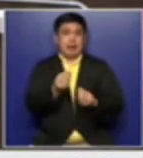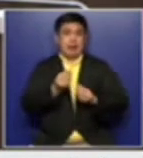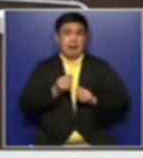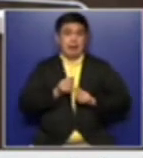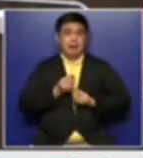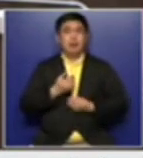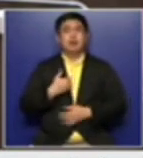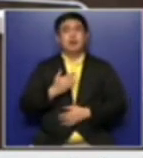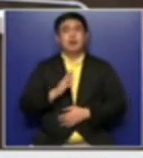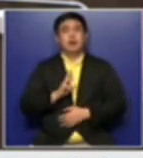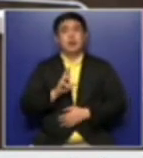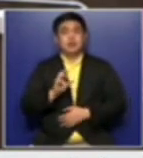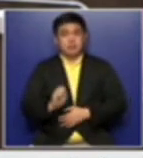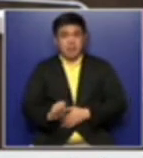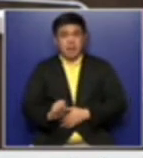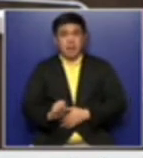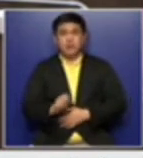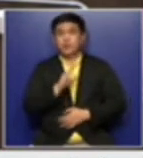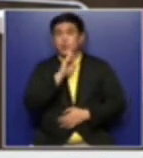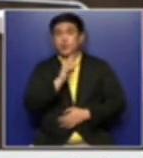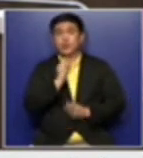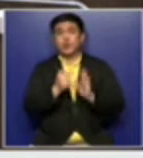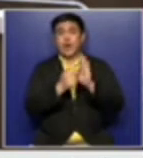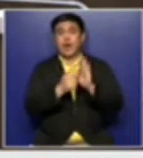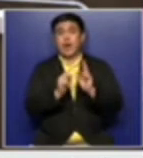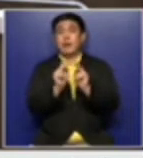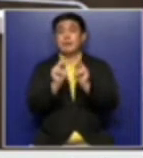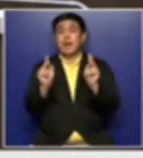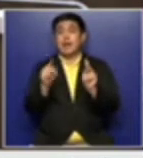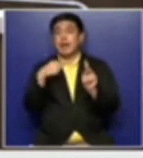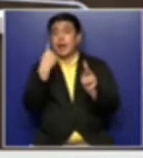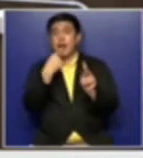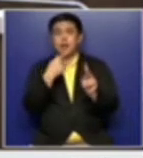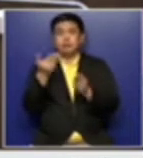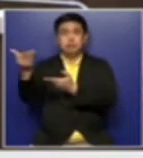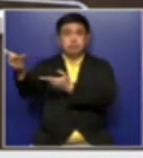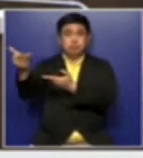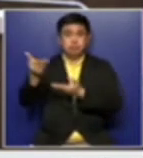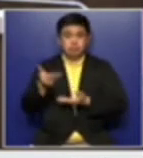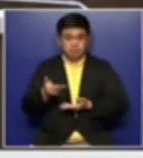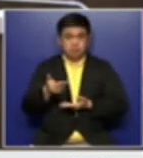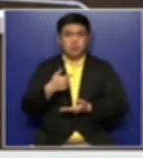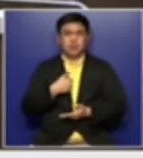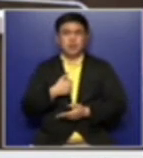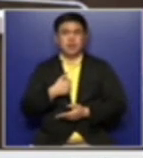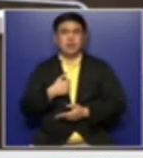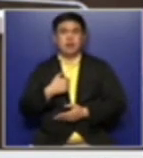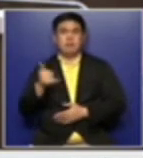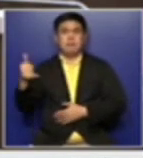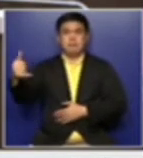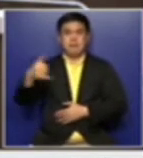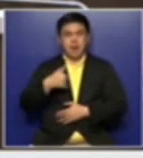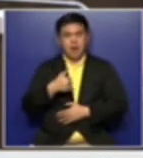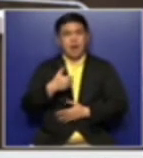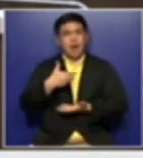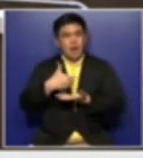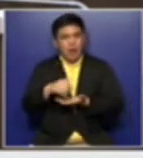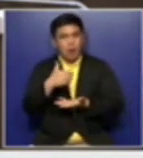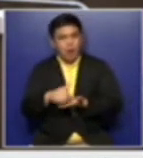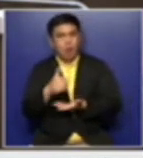ภาผู้แทนราษฎรจะสังเกตว่ากรรมธิการชุดไหนที่เชิญไปท่านก็จะมาทำความเข้าใจมาเล่าให้พวก